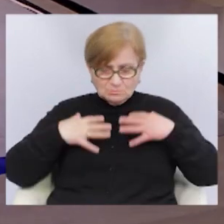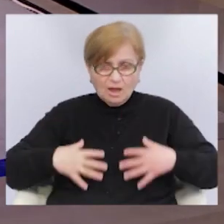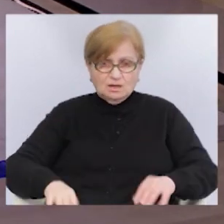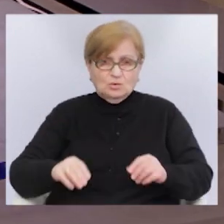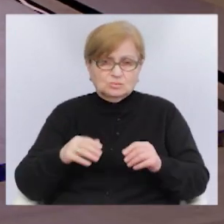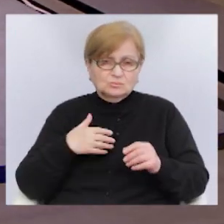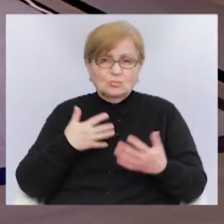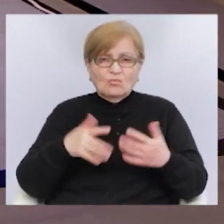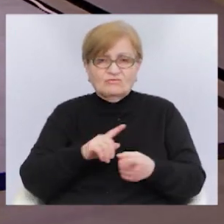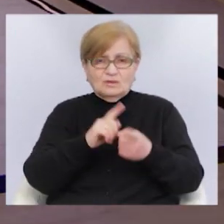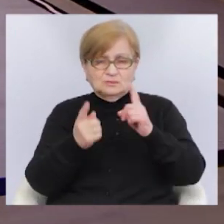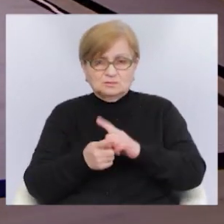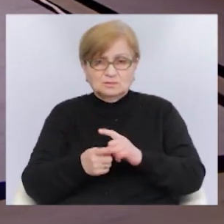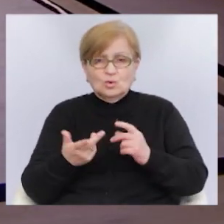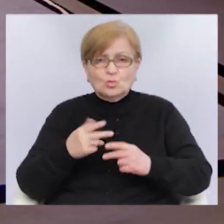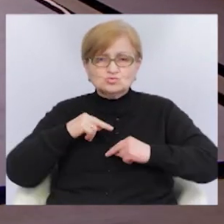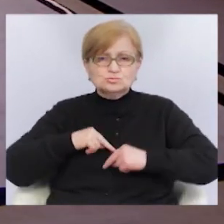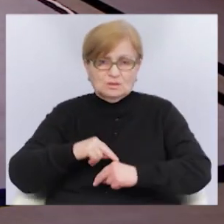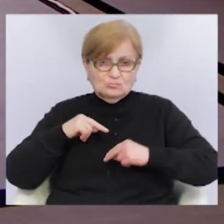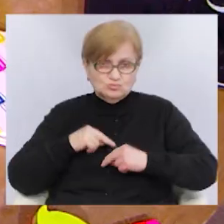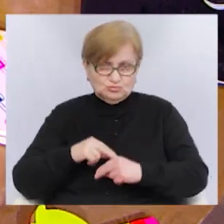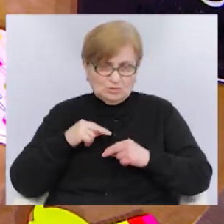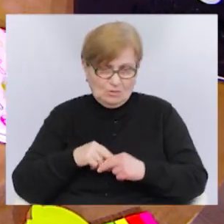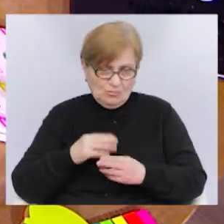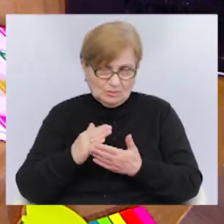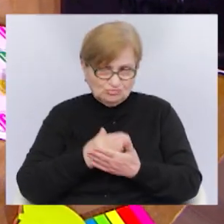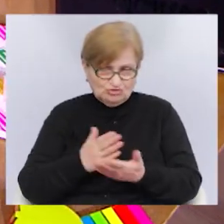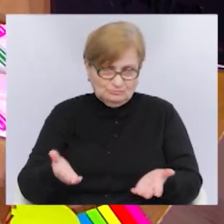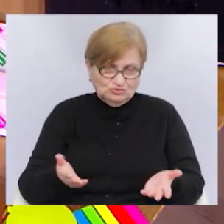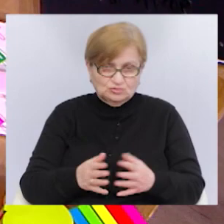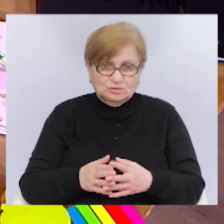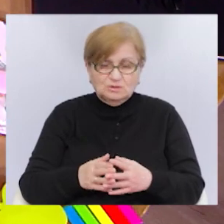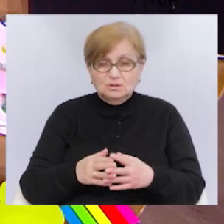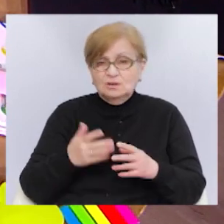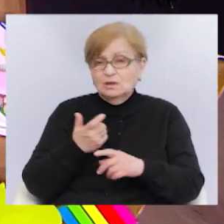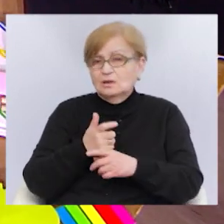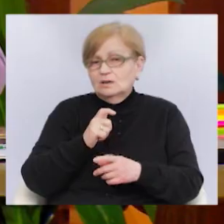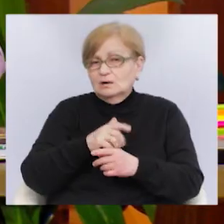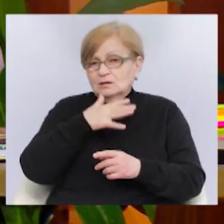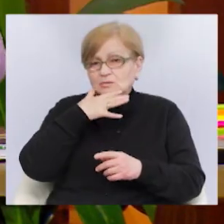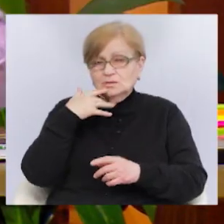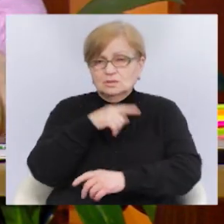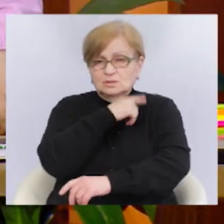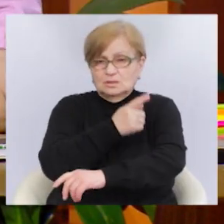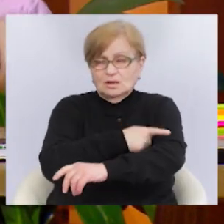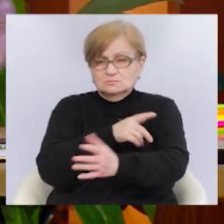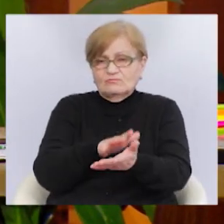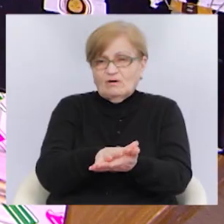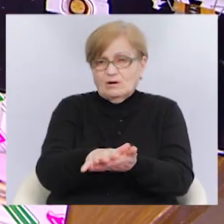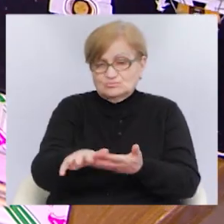ისევ გადადის სამუშაო რეჟიმში. ზუსტად, სამუშაო რეჟიმში და ჩვენ ძალიან ბევრ ენერგიას ხარჯავთ ამ